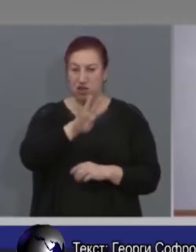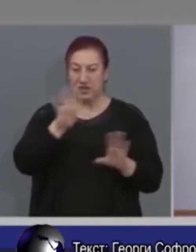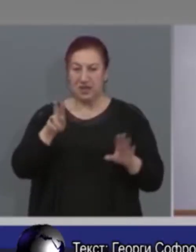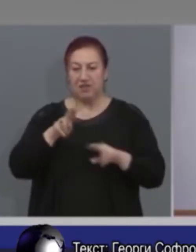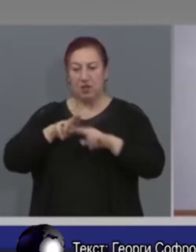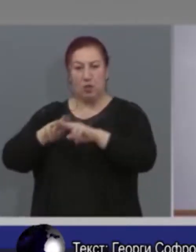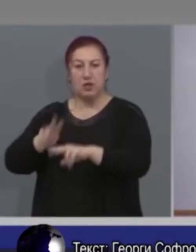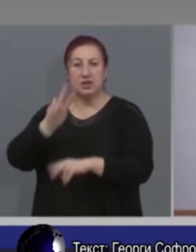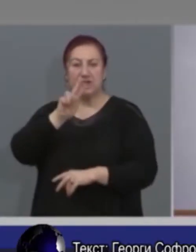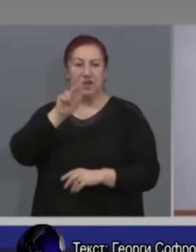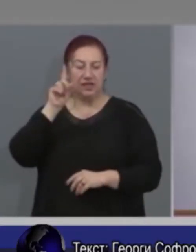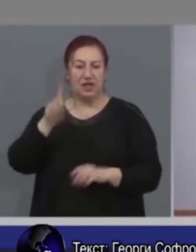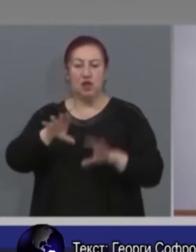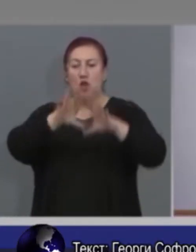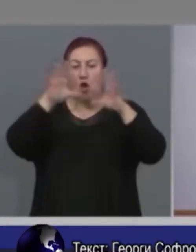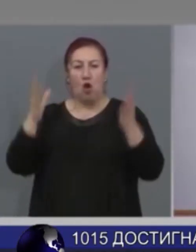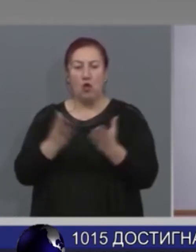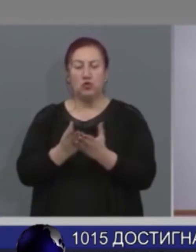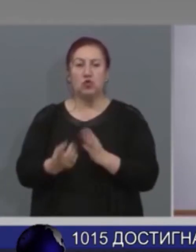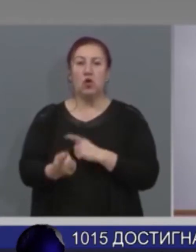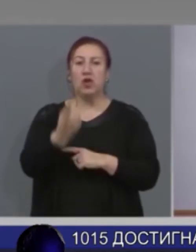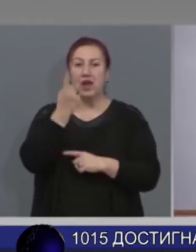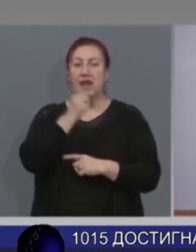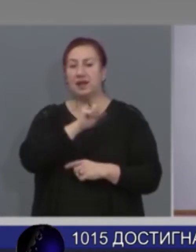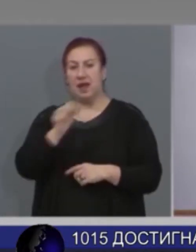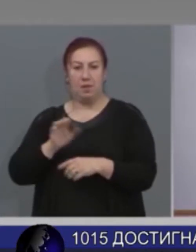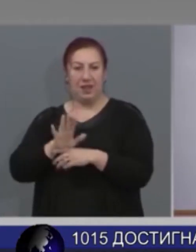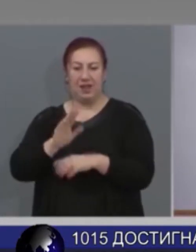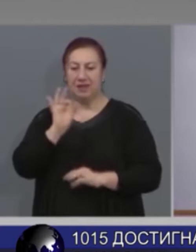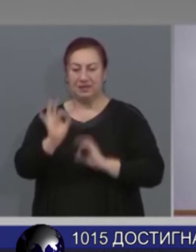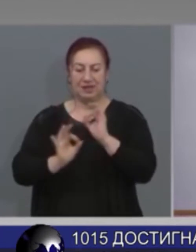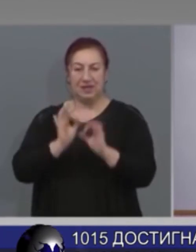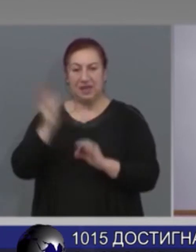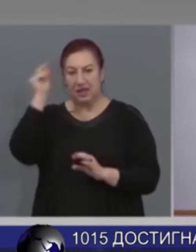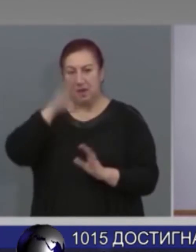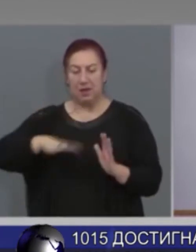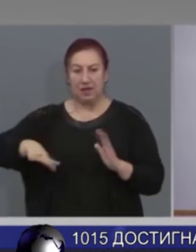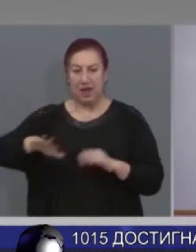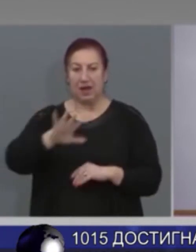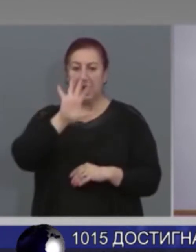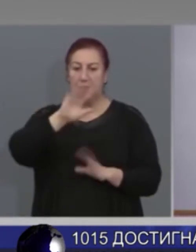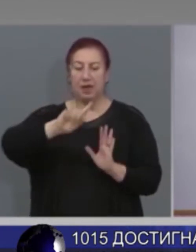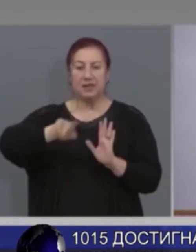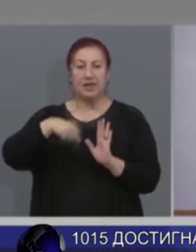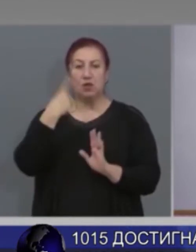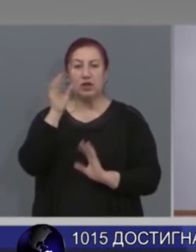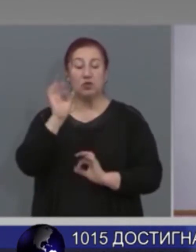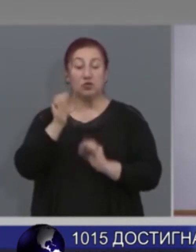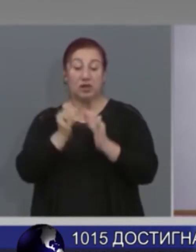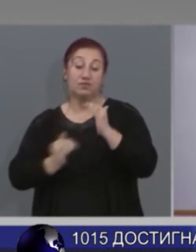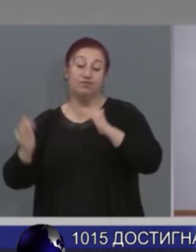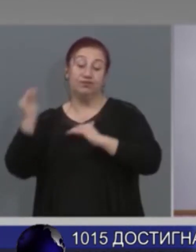Нови 49 случая на коронавирус в България са установени за последното денонощие. Така общият брой става